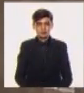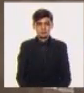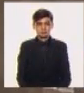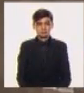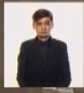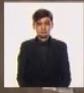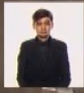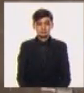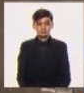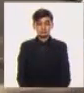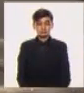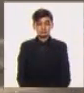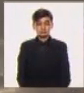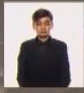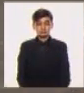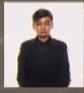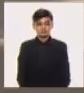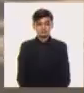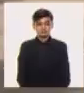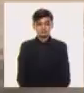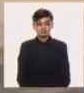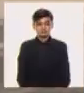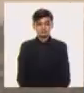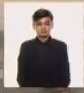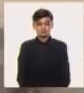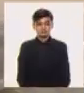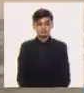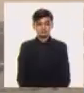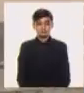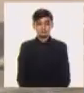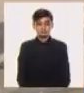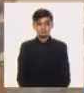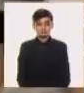Мадина Исюмбаева, Сергей Шуйский, Информбюро Алматы.